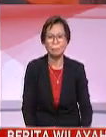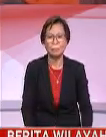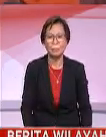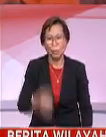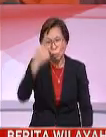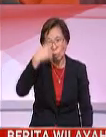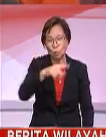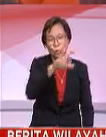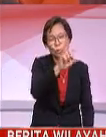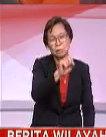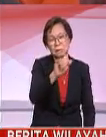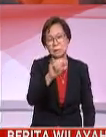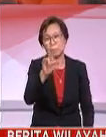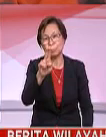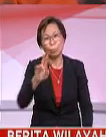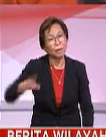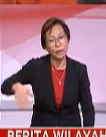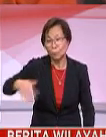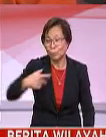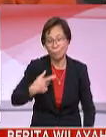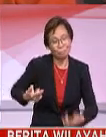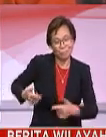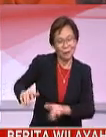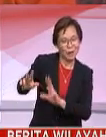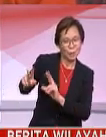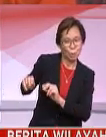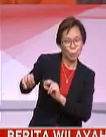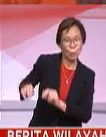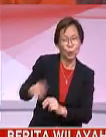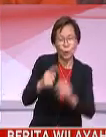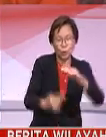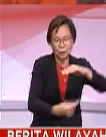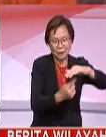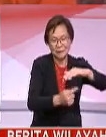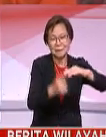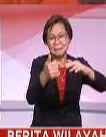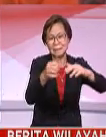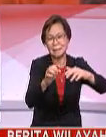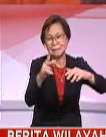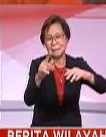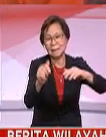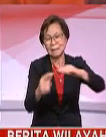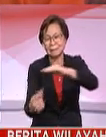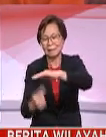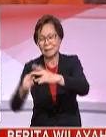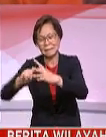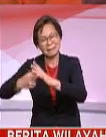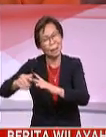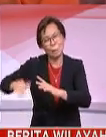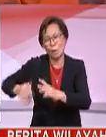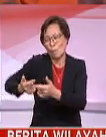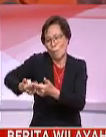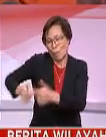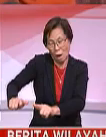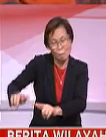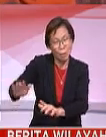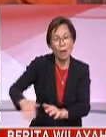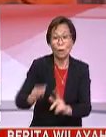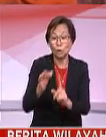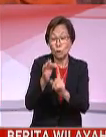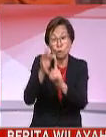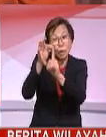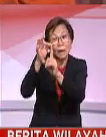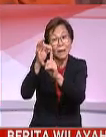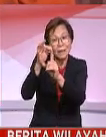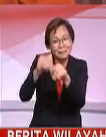Untuk Sibu, kita belum benarkan lagi untuk Taska dan Tadika beroperasi. Kecuali